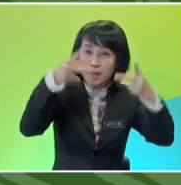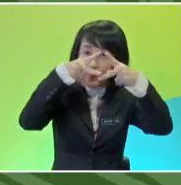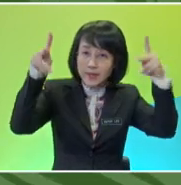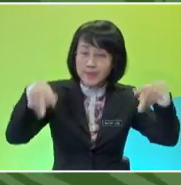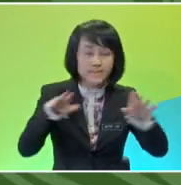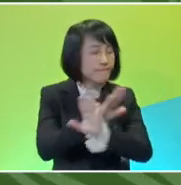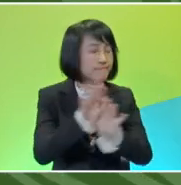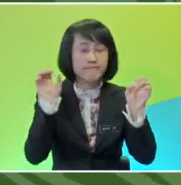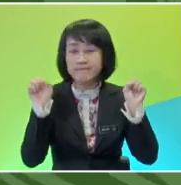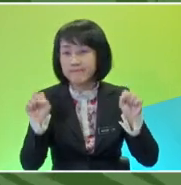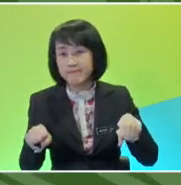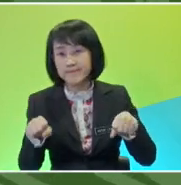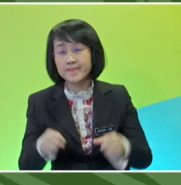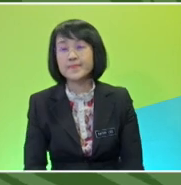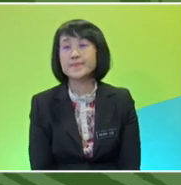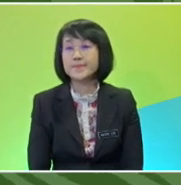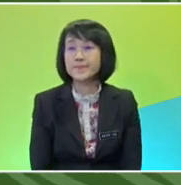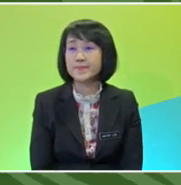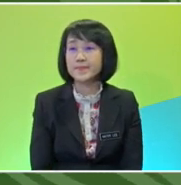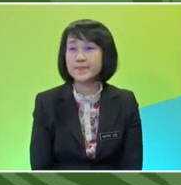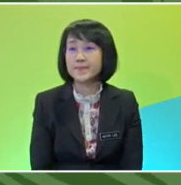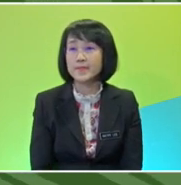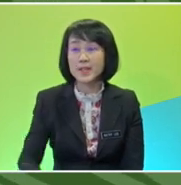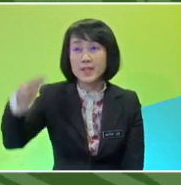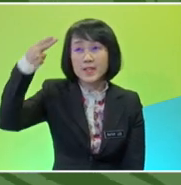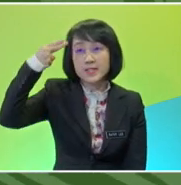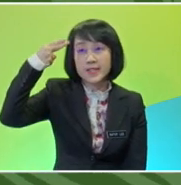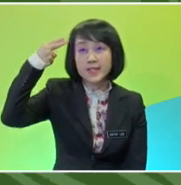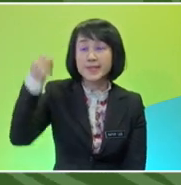terima kasih mencontohi